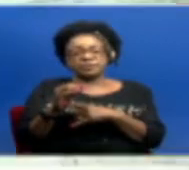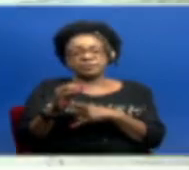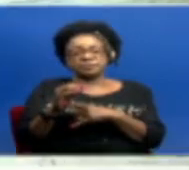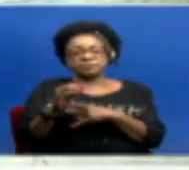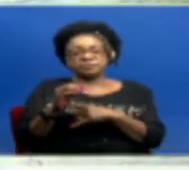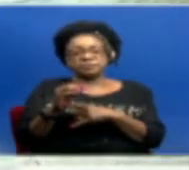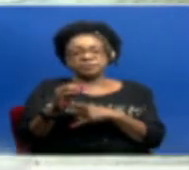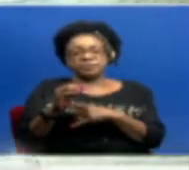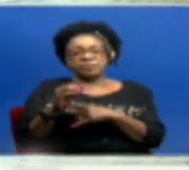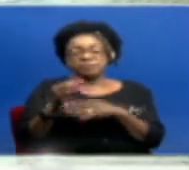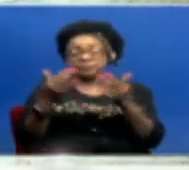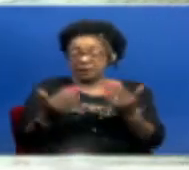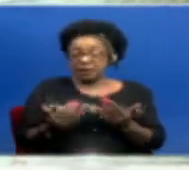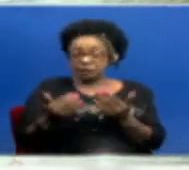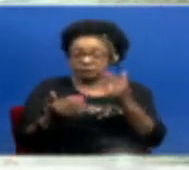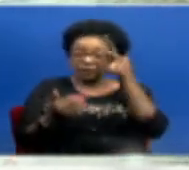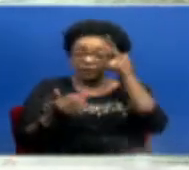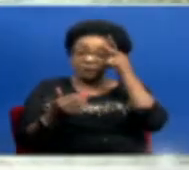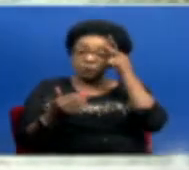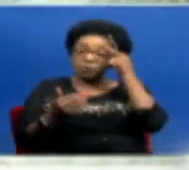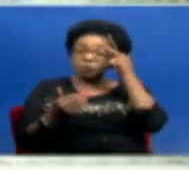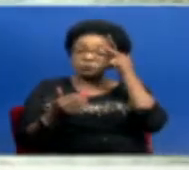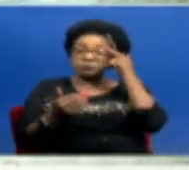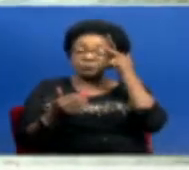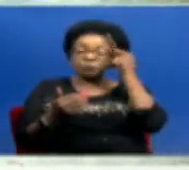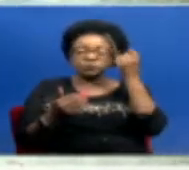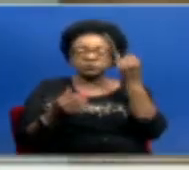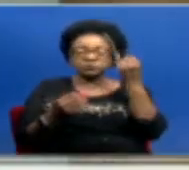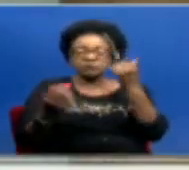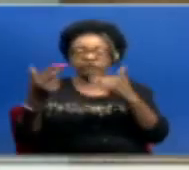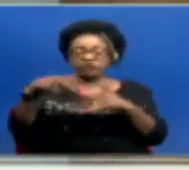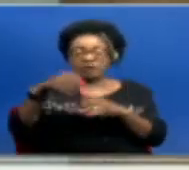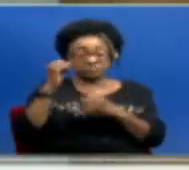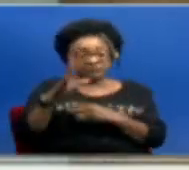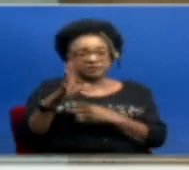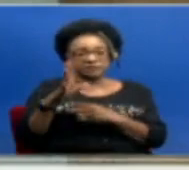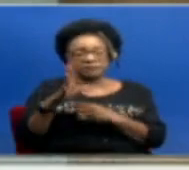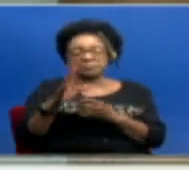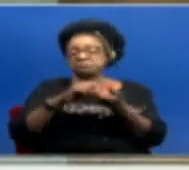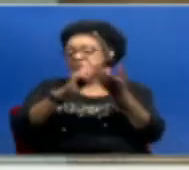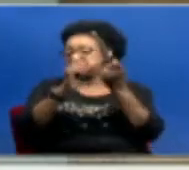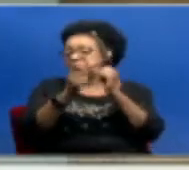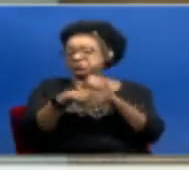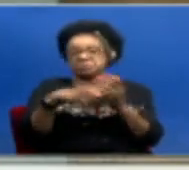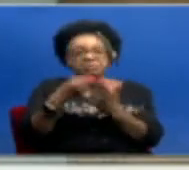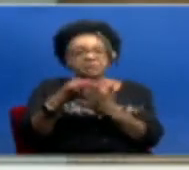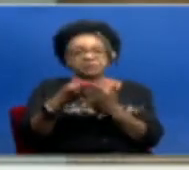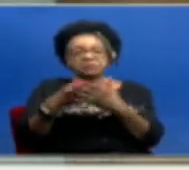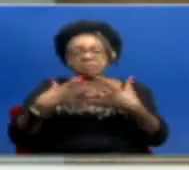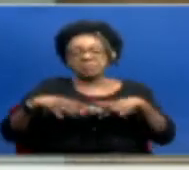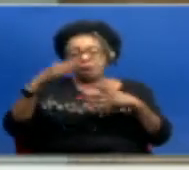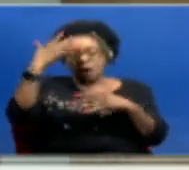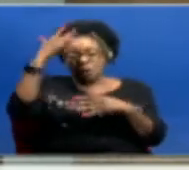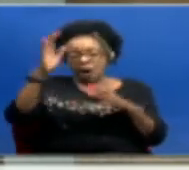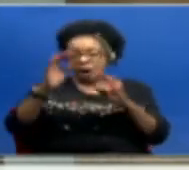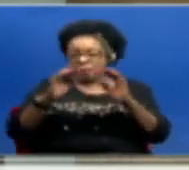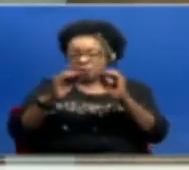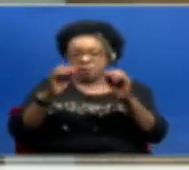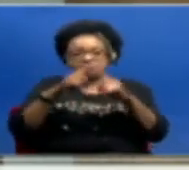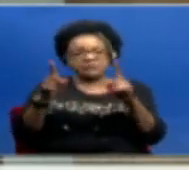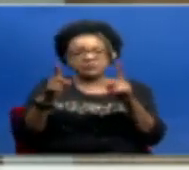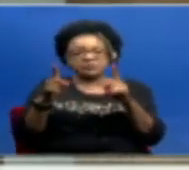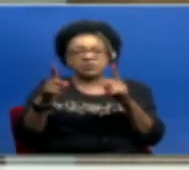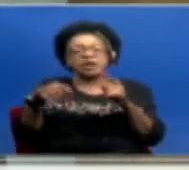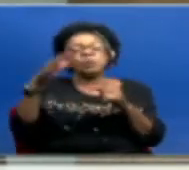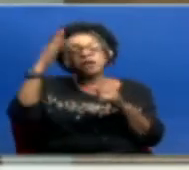mafuta imebadilika hivi, tumeamua pia kubadilisha bei. Watu bado hawajua vizuri, lakini vile naona watajua